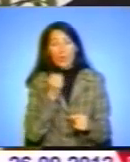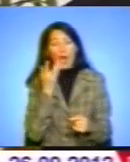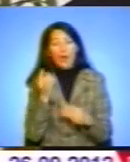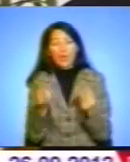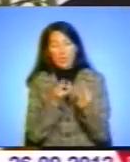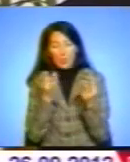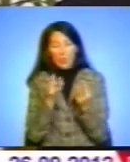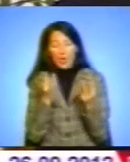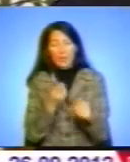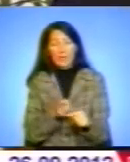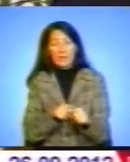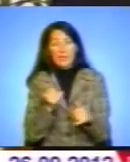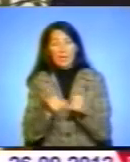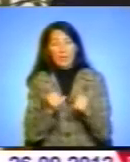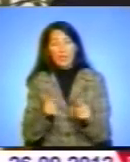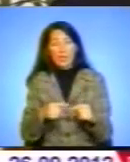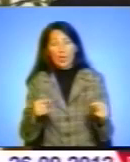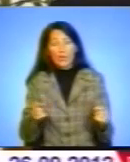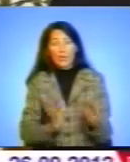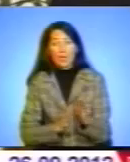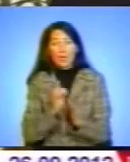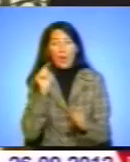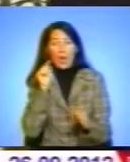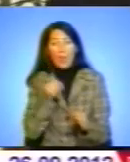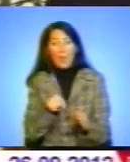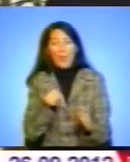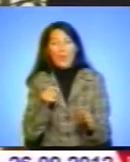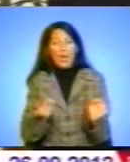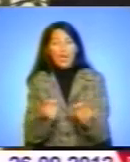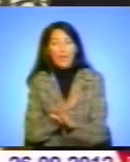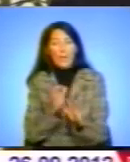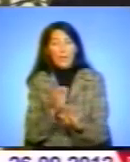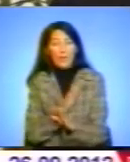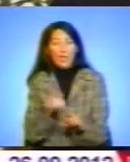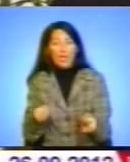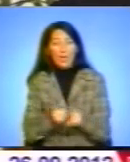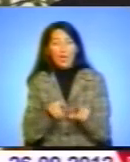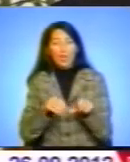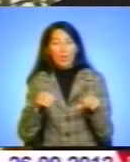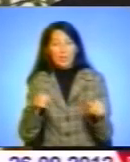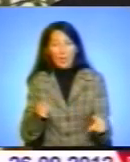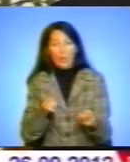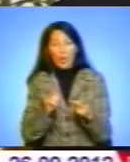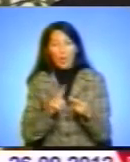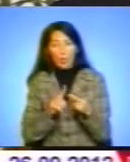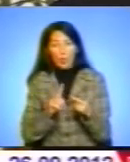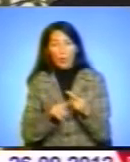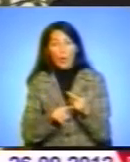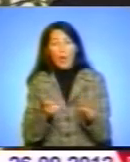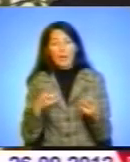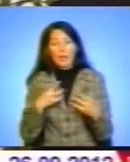так потрапляти на поверхню ґрунту. Друга небезпека полягає в тому,